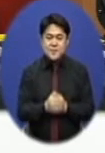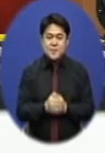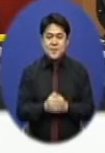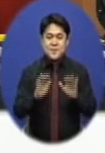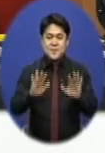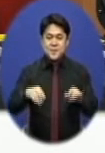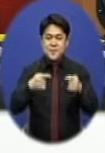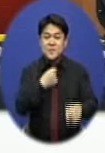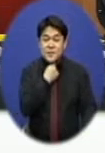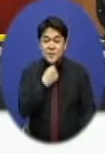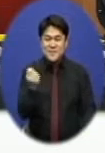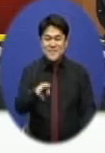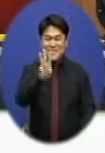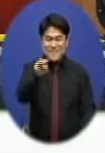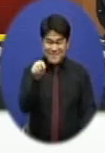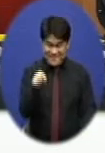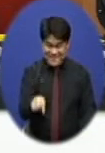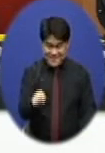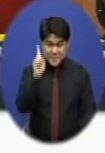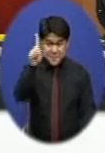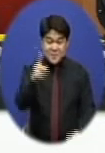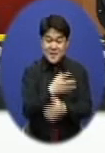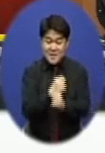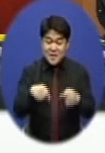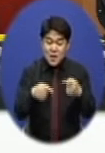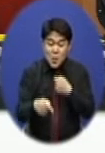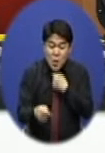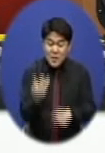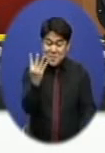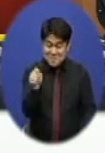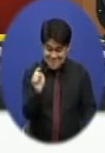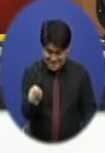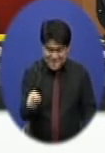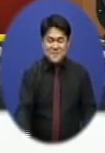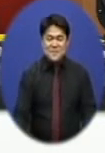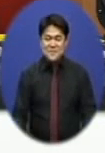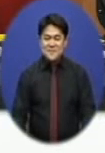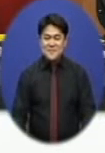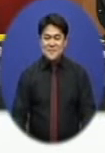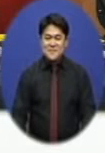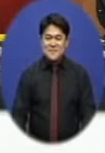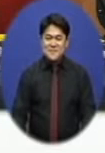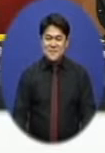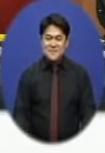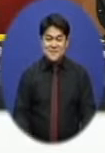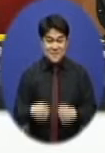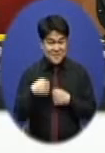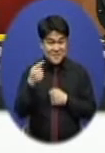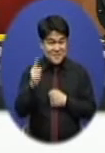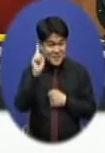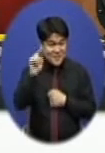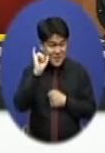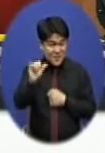생방송 참여를 원하시면 3번, 내일 예약 참여를 원하시면 4번을 누르시고 예약 참여에 임하시면